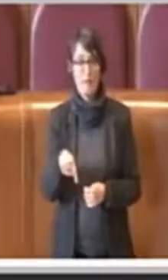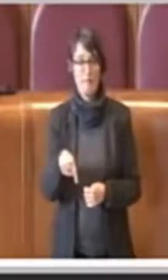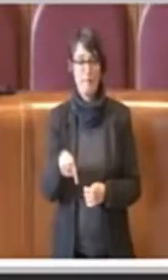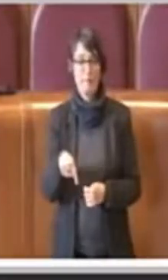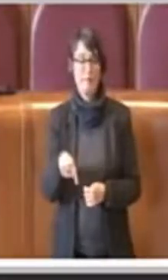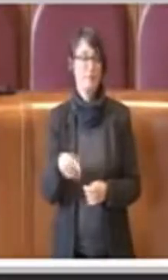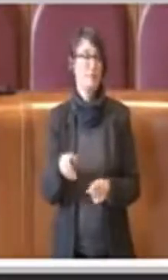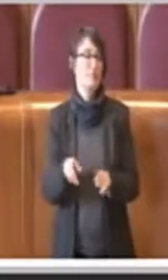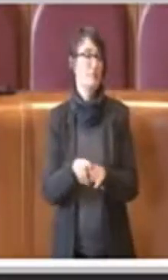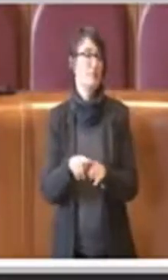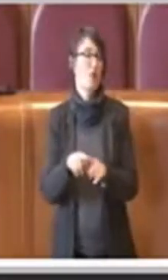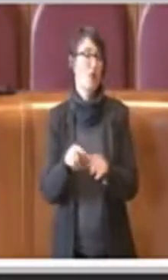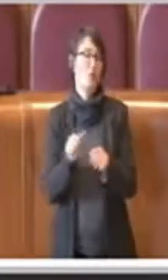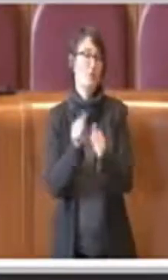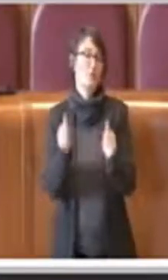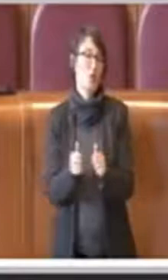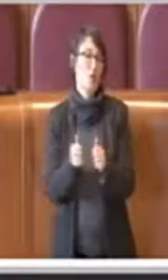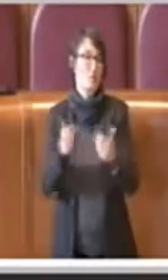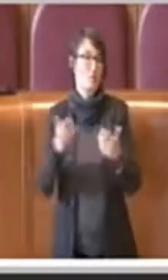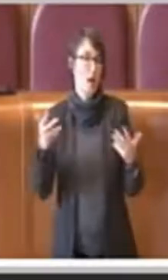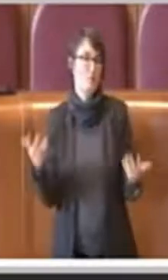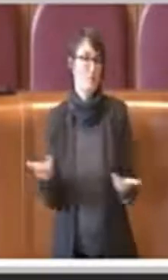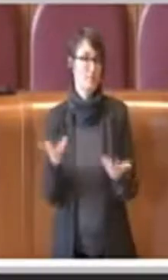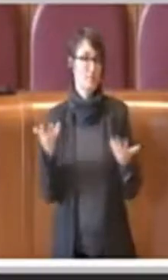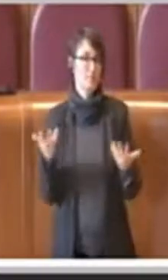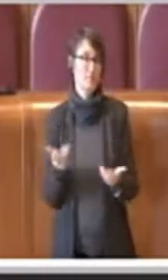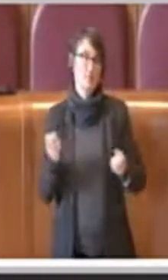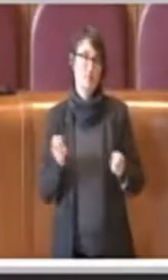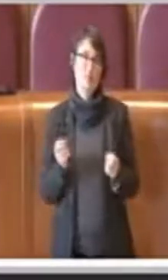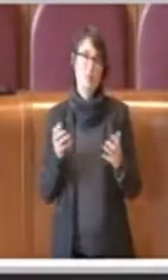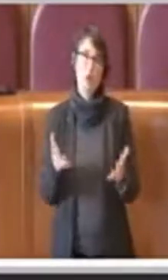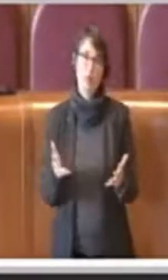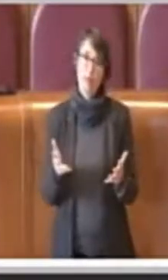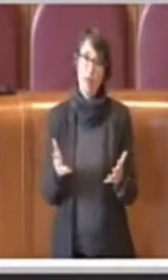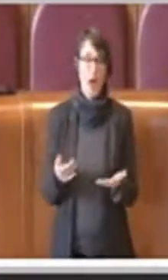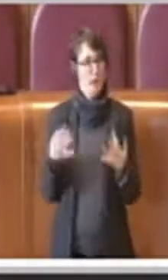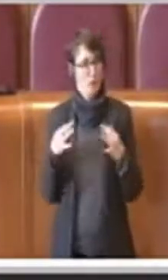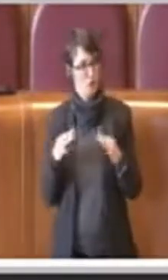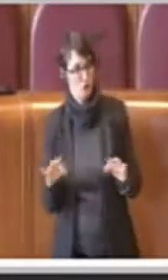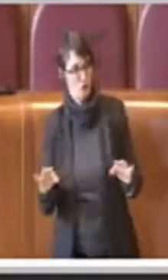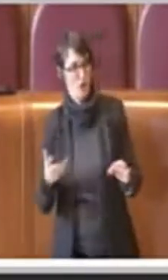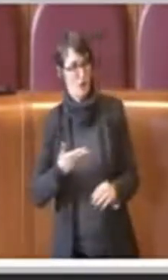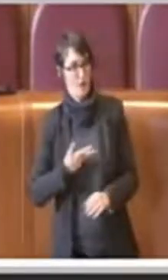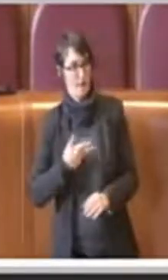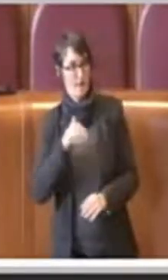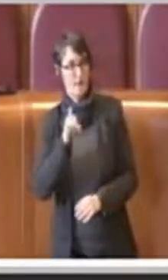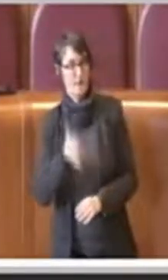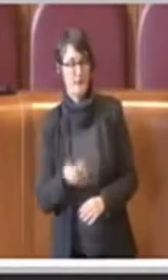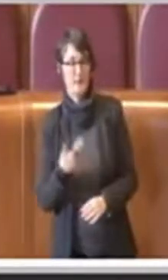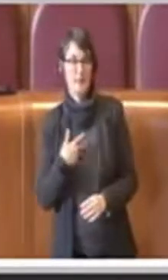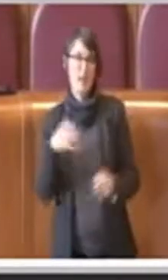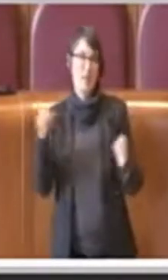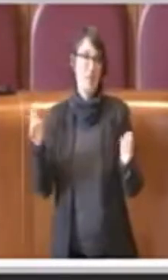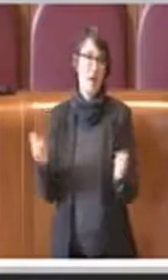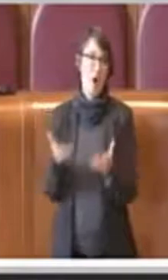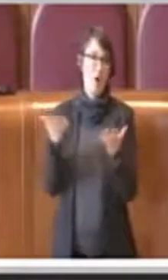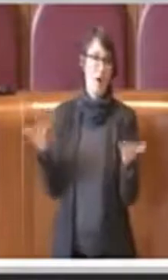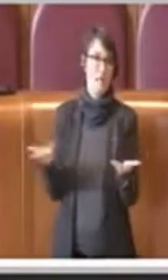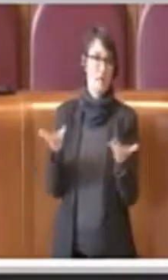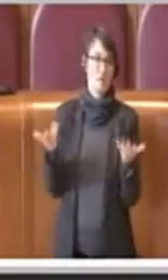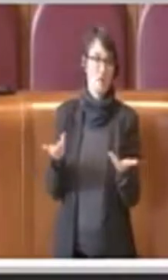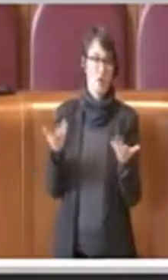uno spontaneismo generoso, senz'altro, ma appunto occasionale, ed è stato questo a guidare